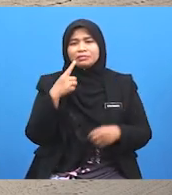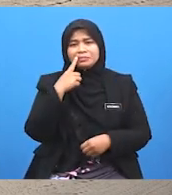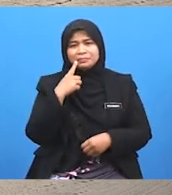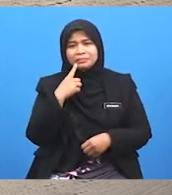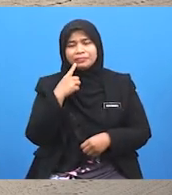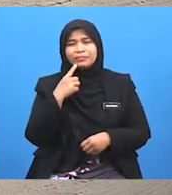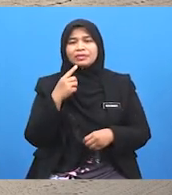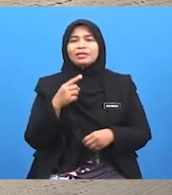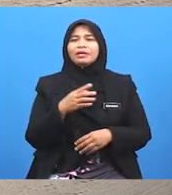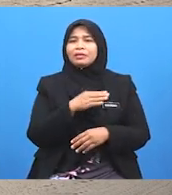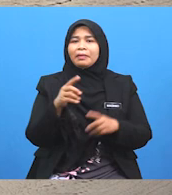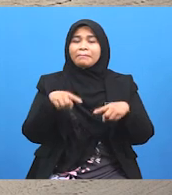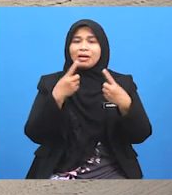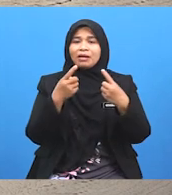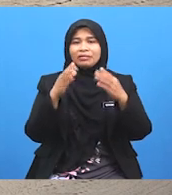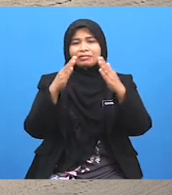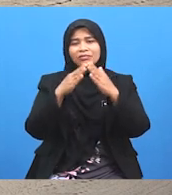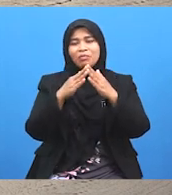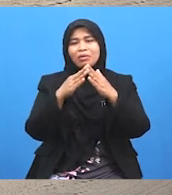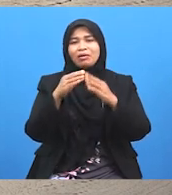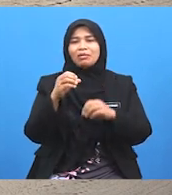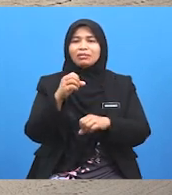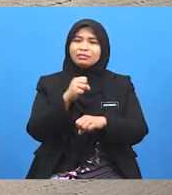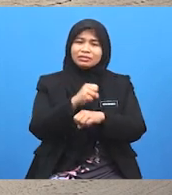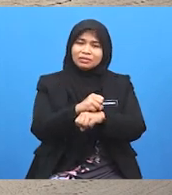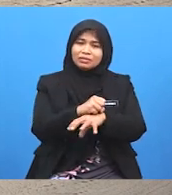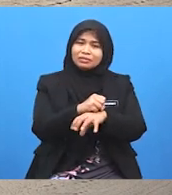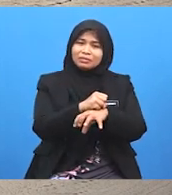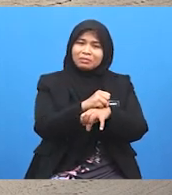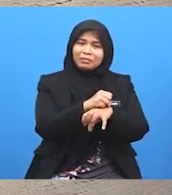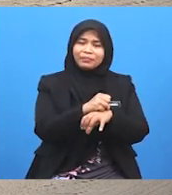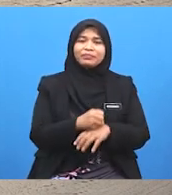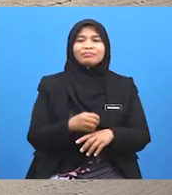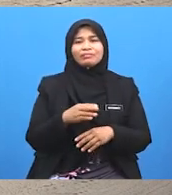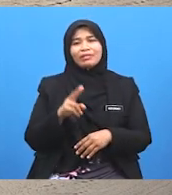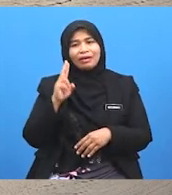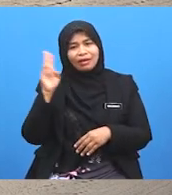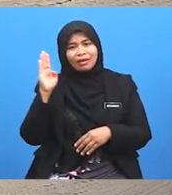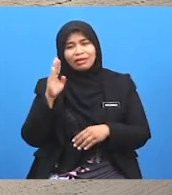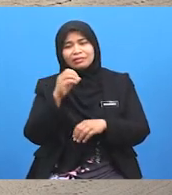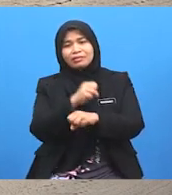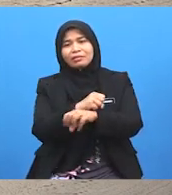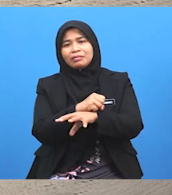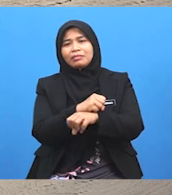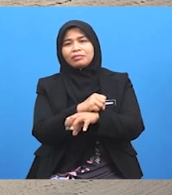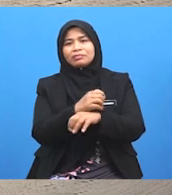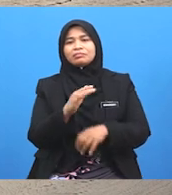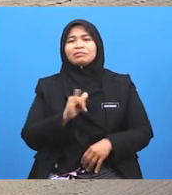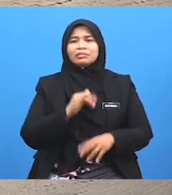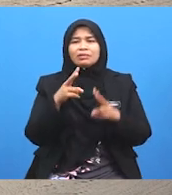Lalu pergi ke rumah semut. Hai si semut, saya sangat